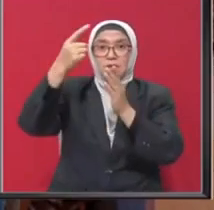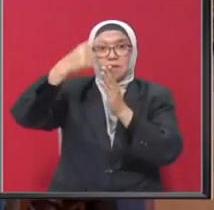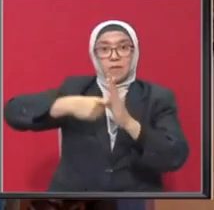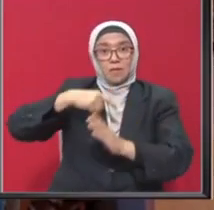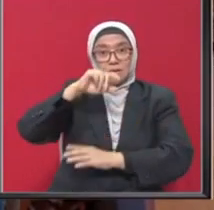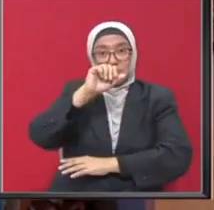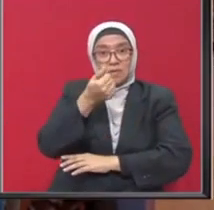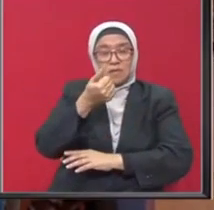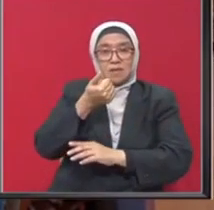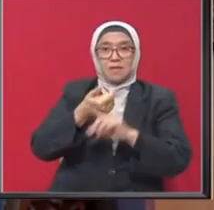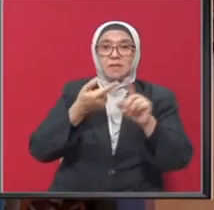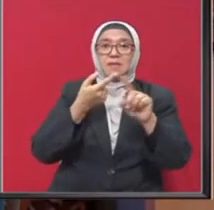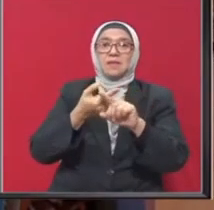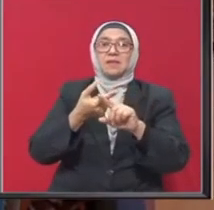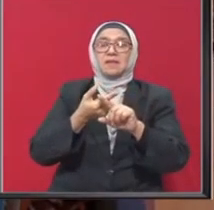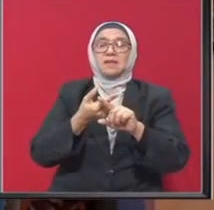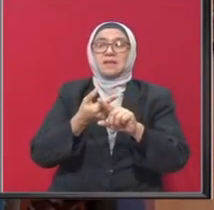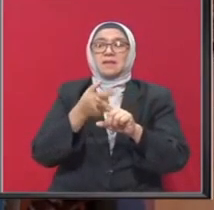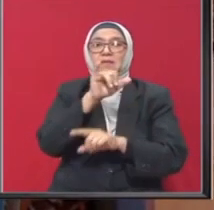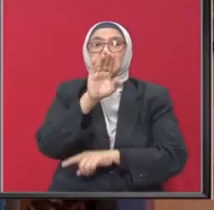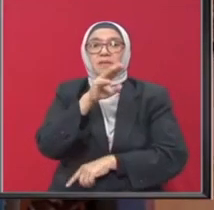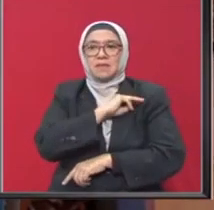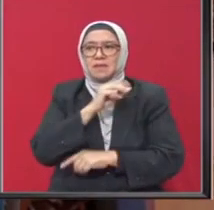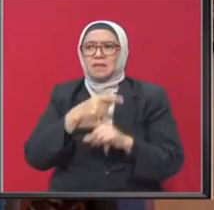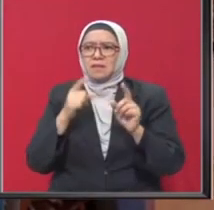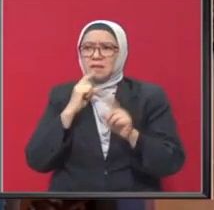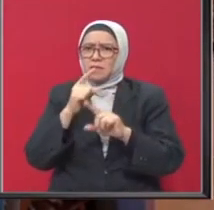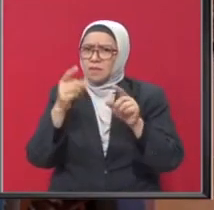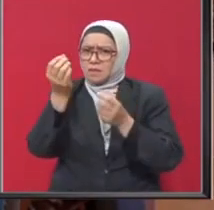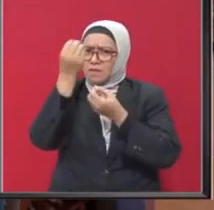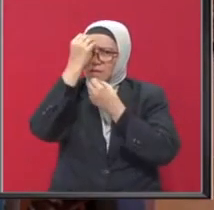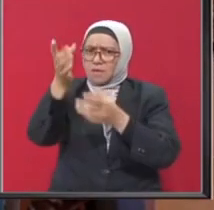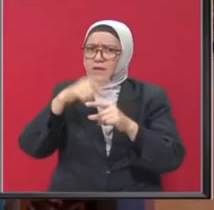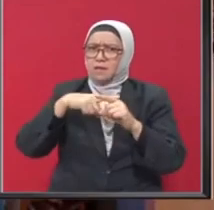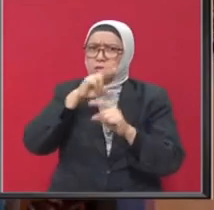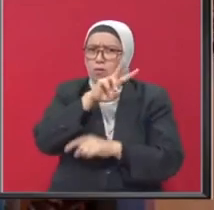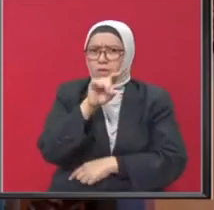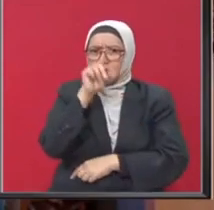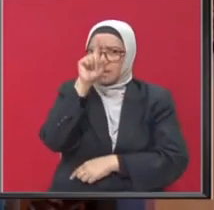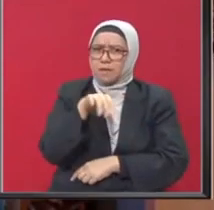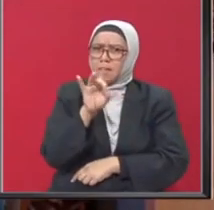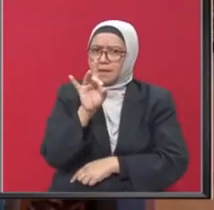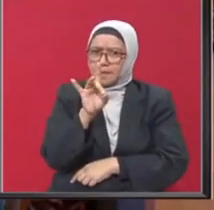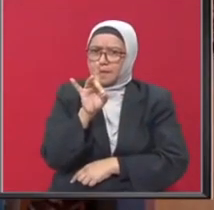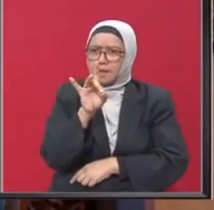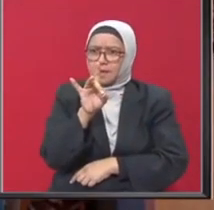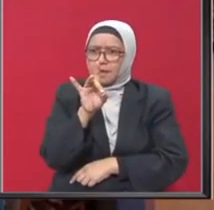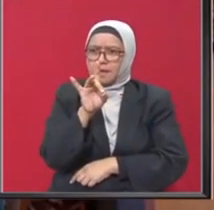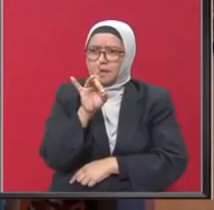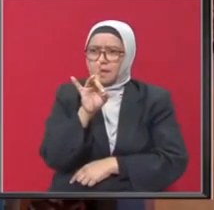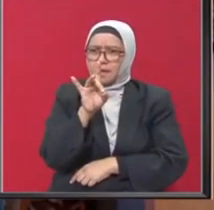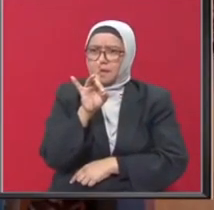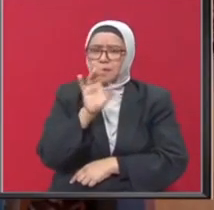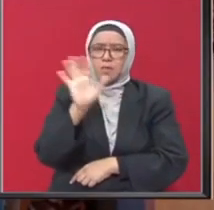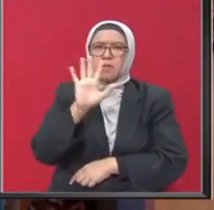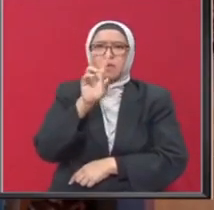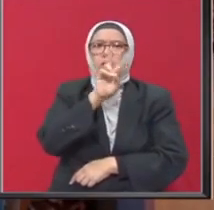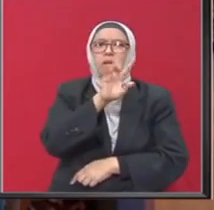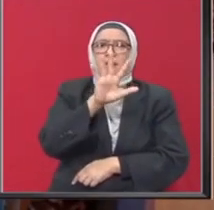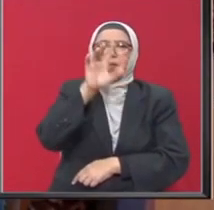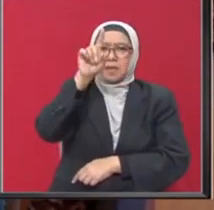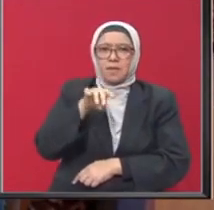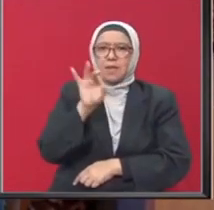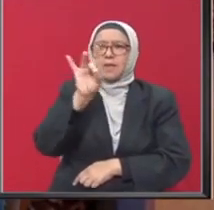mengikut eh makluman sayur ogoh-ogoh 2018 kalau 2825